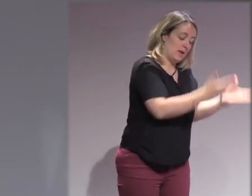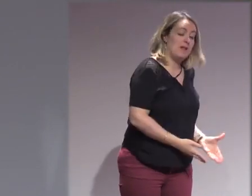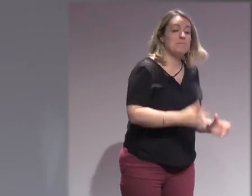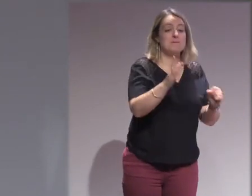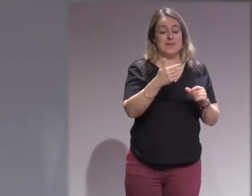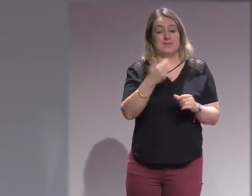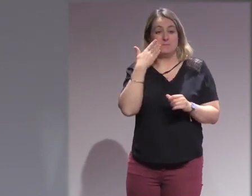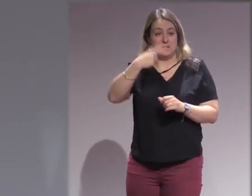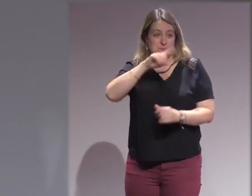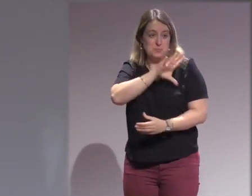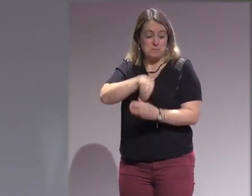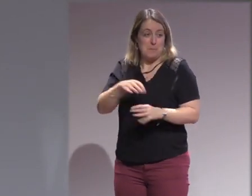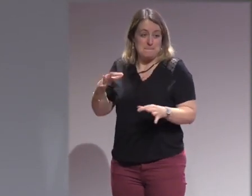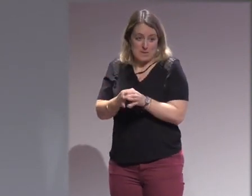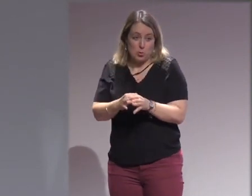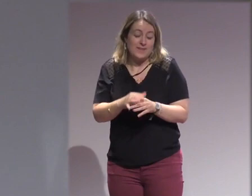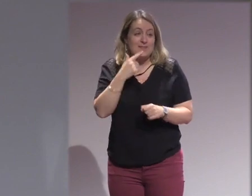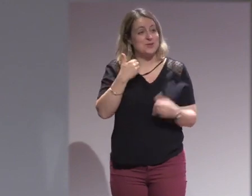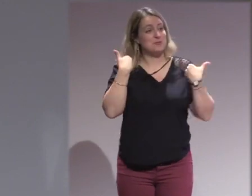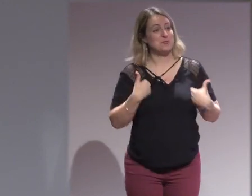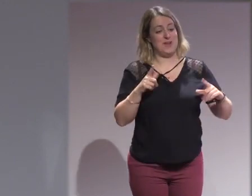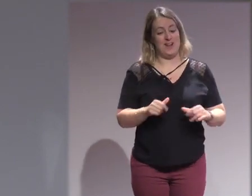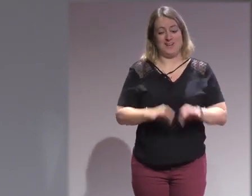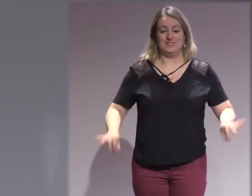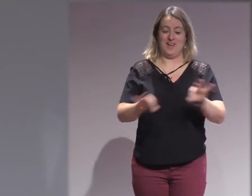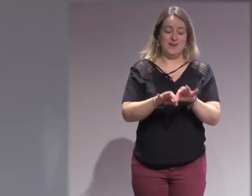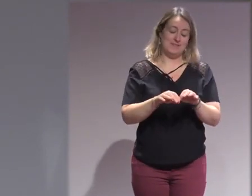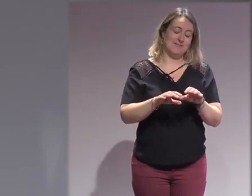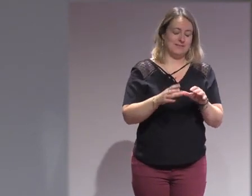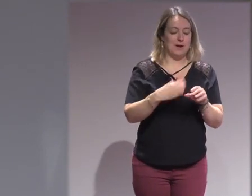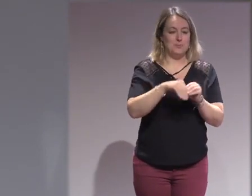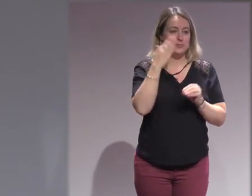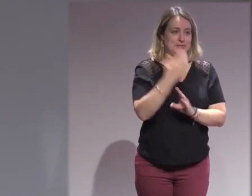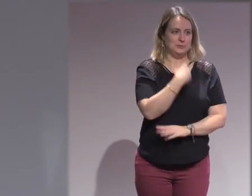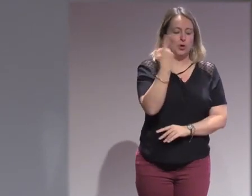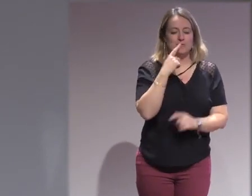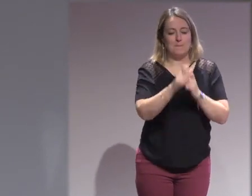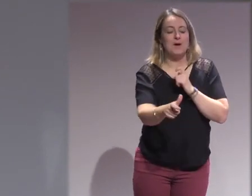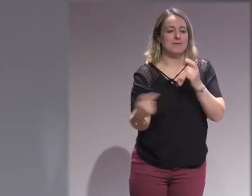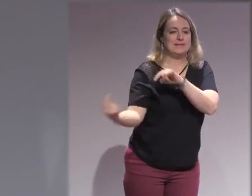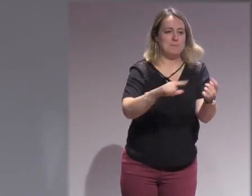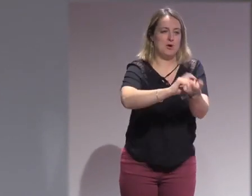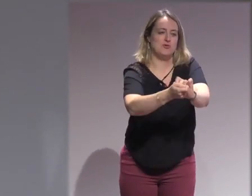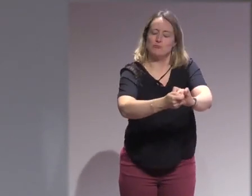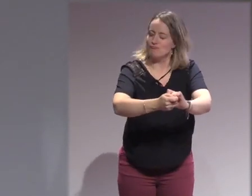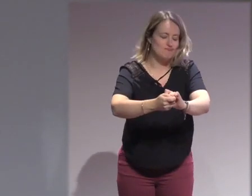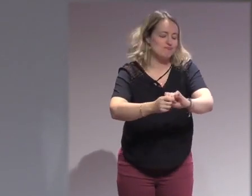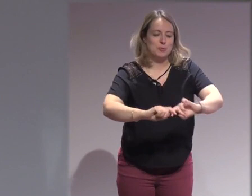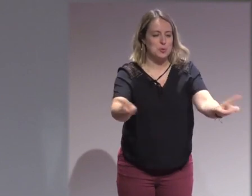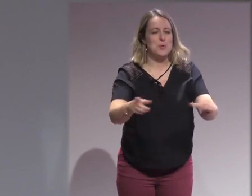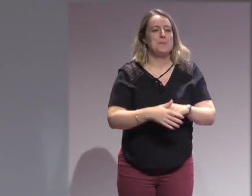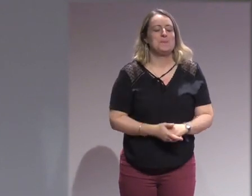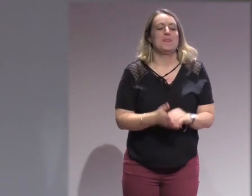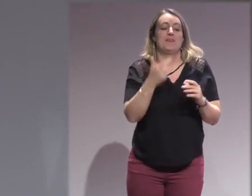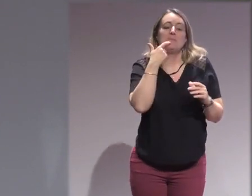d'être dans la pièce, surtout quand on est toute seule, pour que les choses changent. Et donc, on voit effectivement que au moins